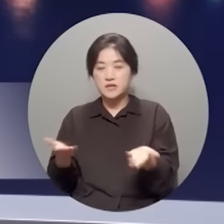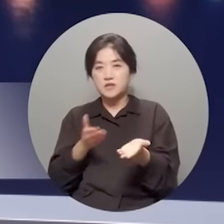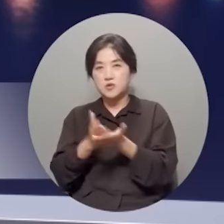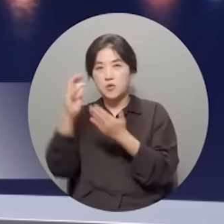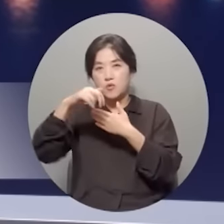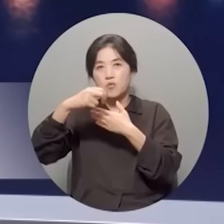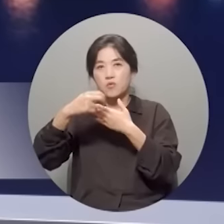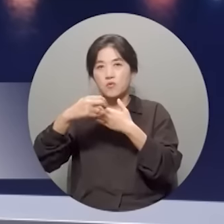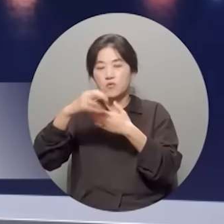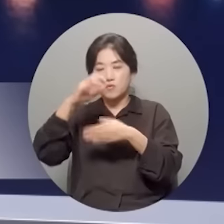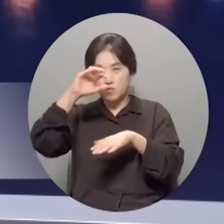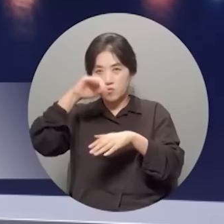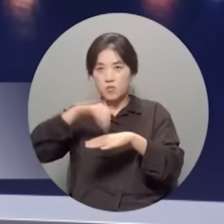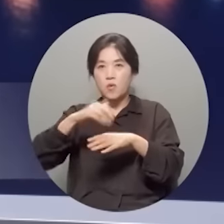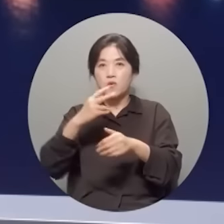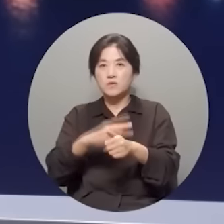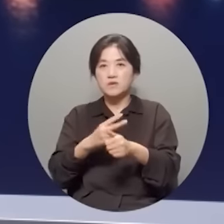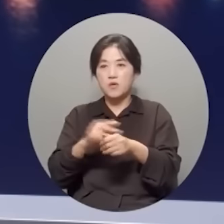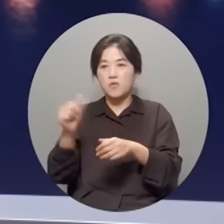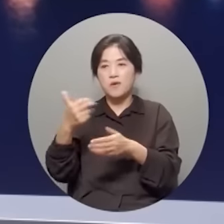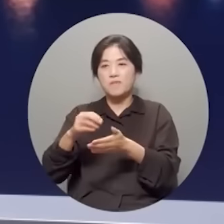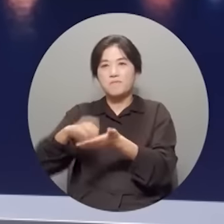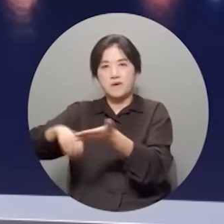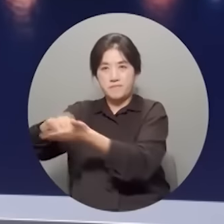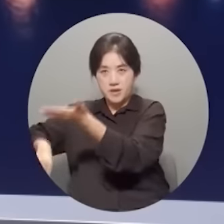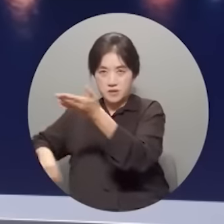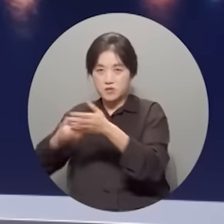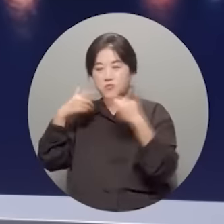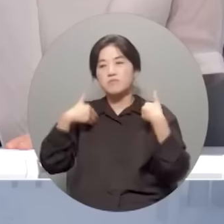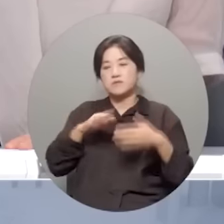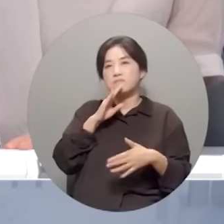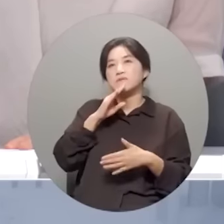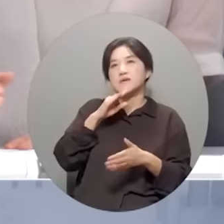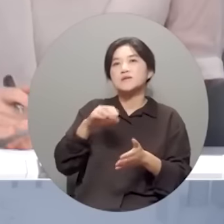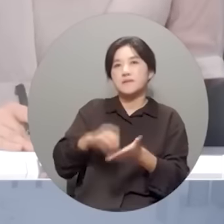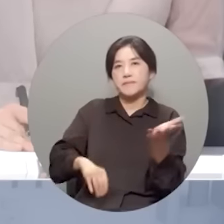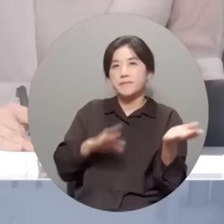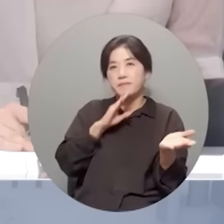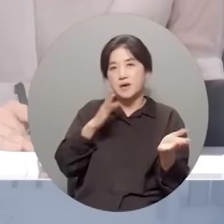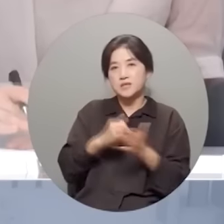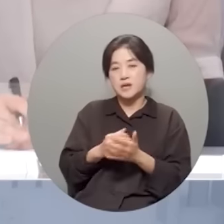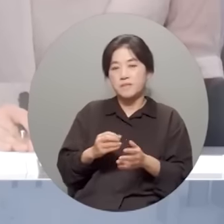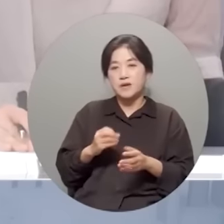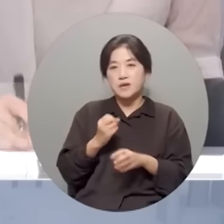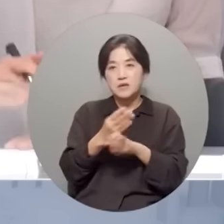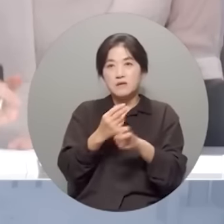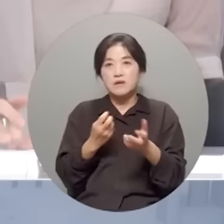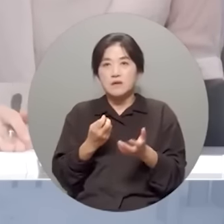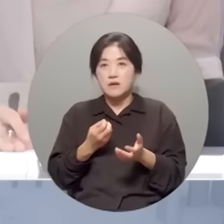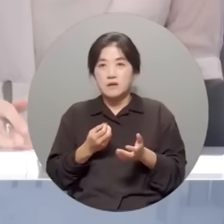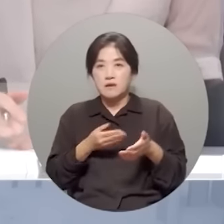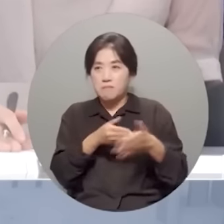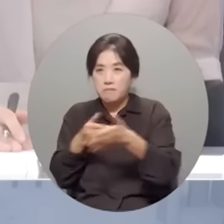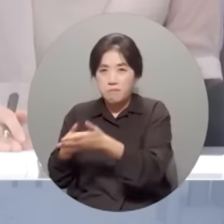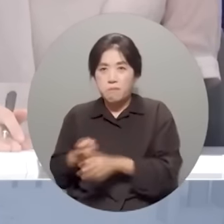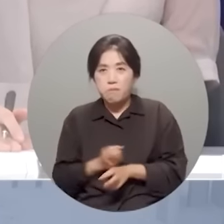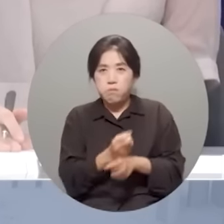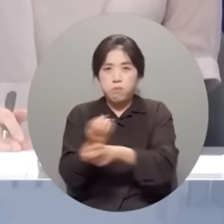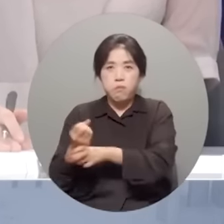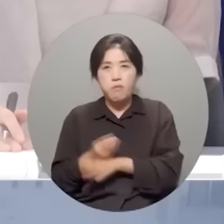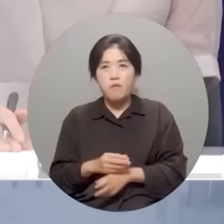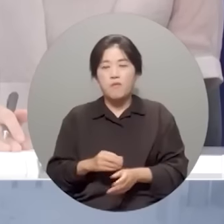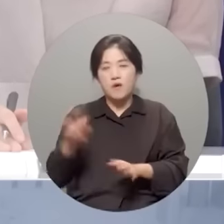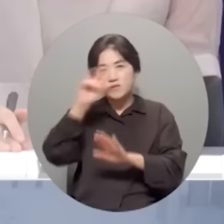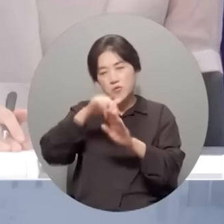떠났습니다 물론 정부도 이들의 공백을 인정하고 있습니다 하지만 응급실 뺑뺑이는 더 오래된 의료계의 구조적